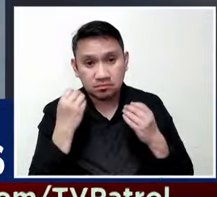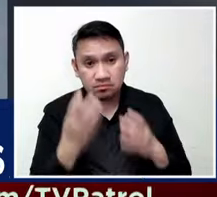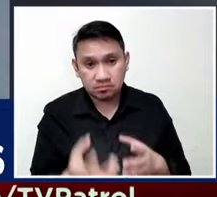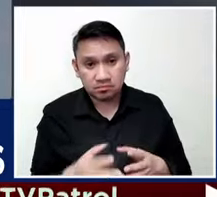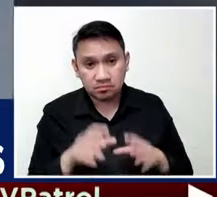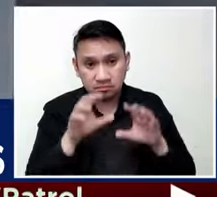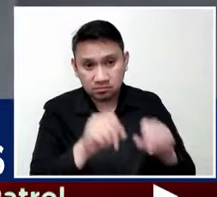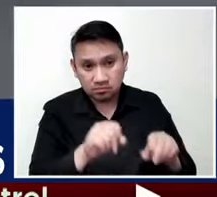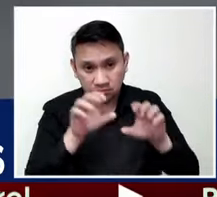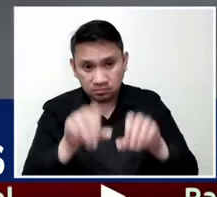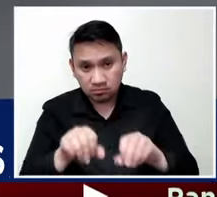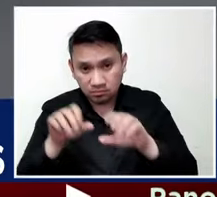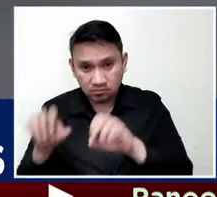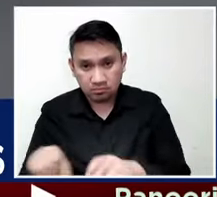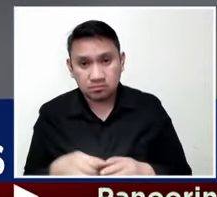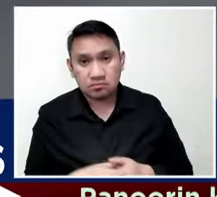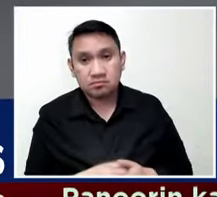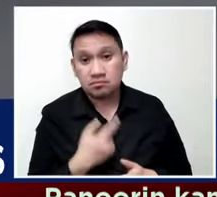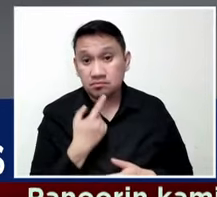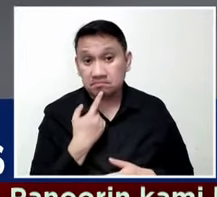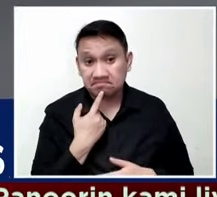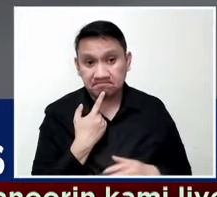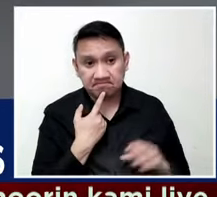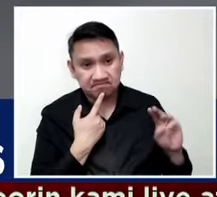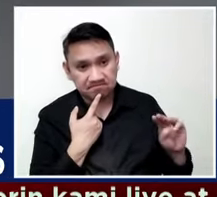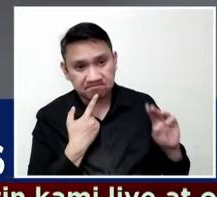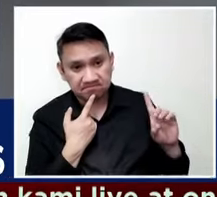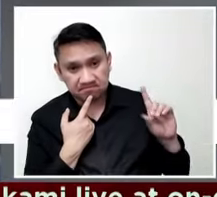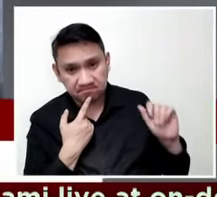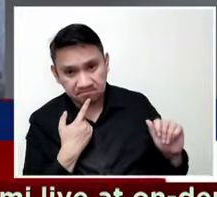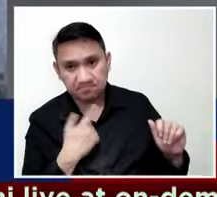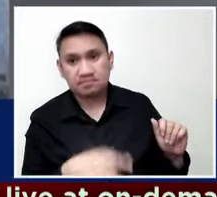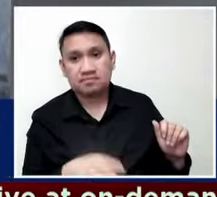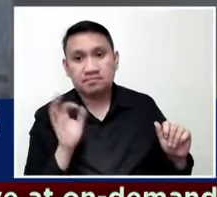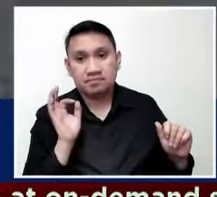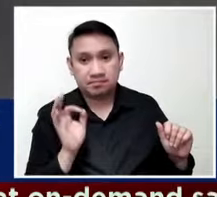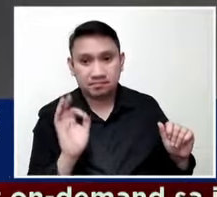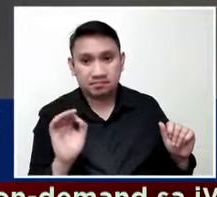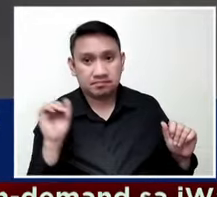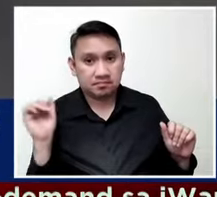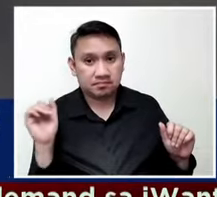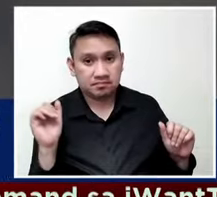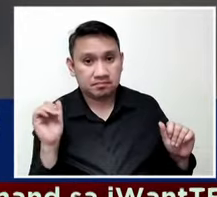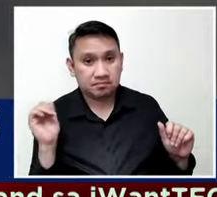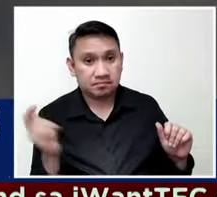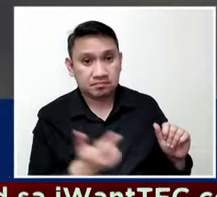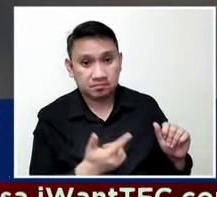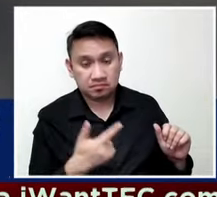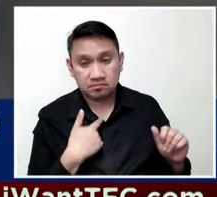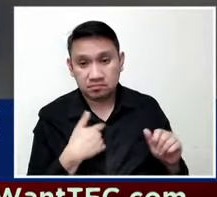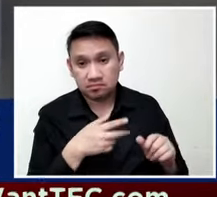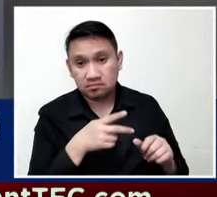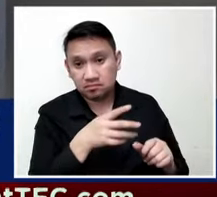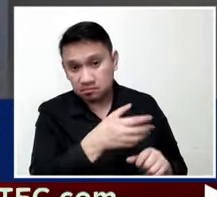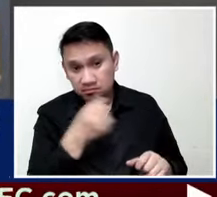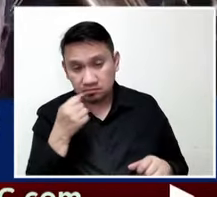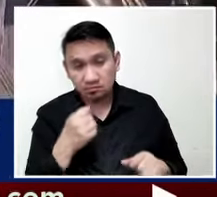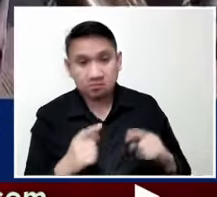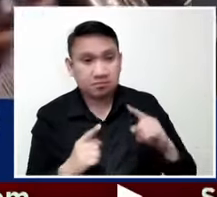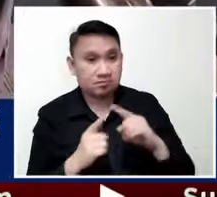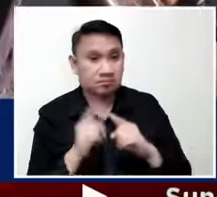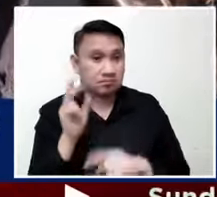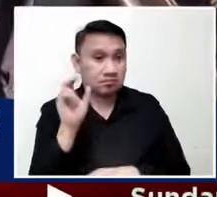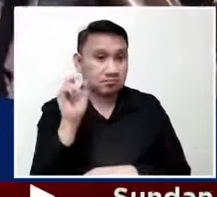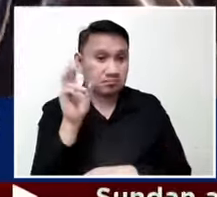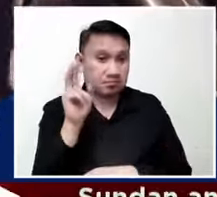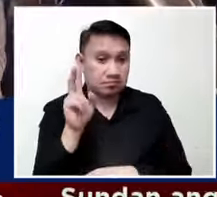natikitan. Ayon sa MMDA, 90 na ang nahuli at 19 ang na-impound hanggang alas 12 ng tanghali.